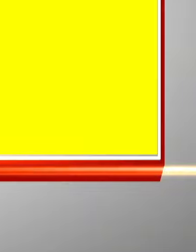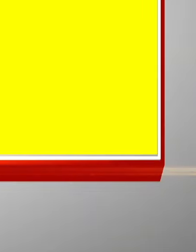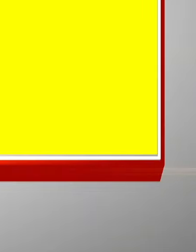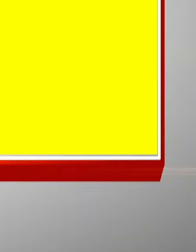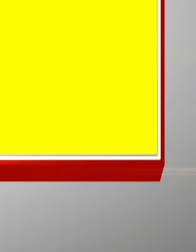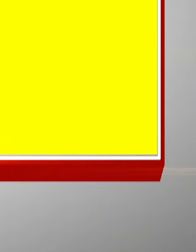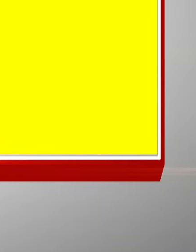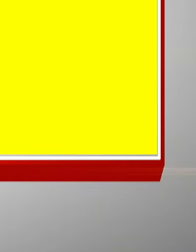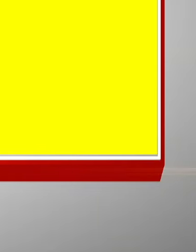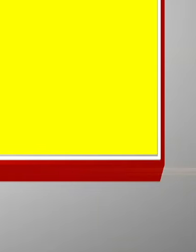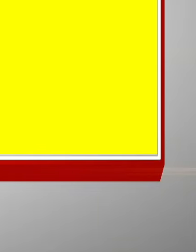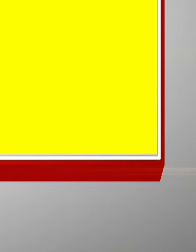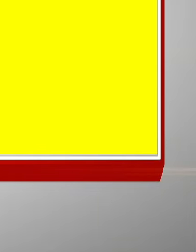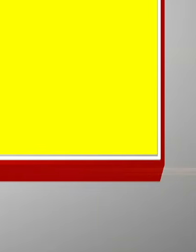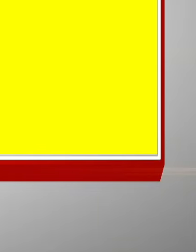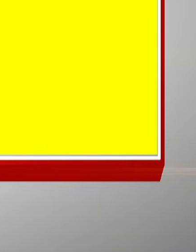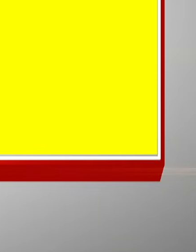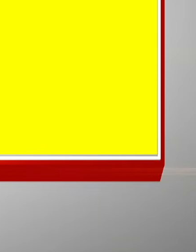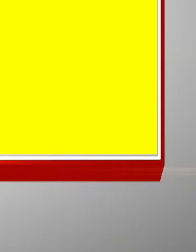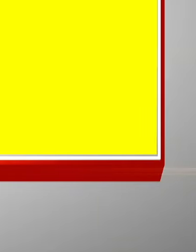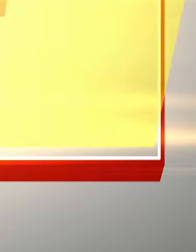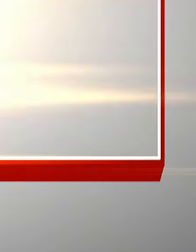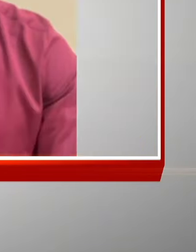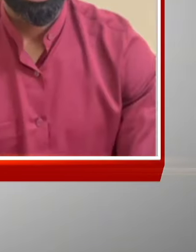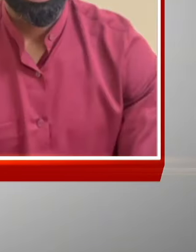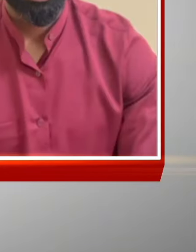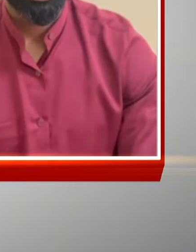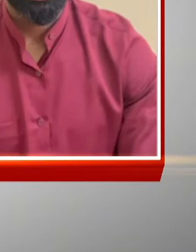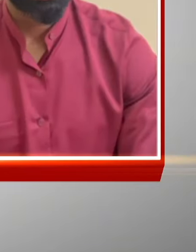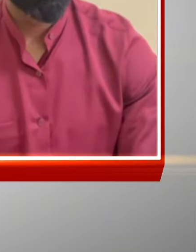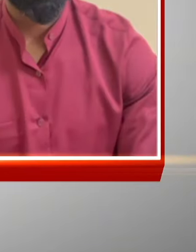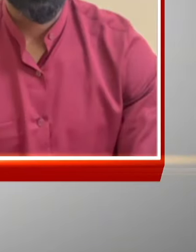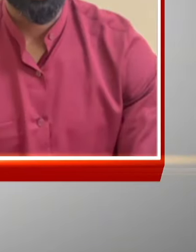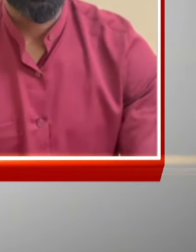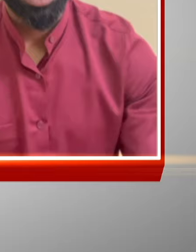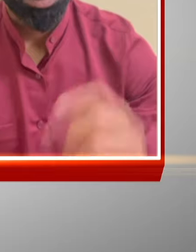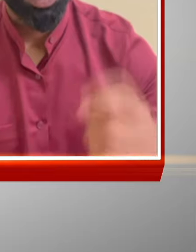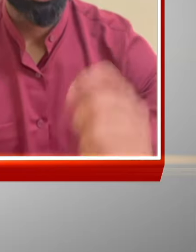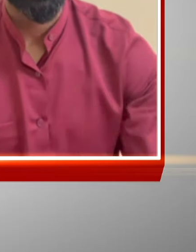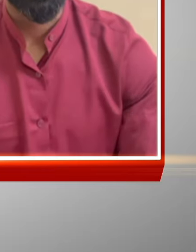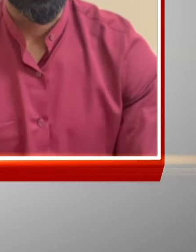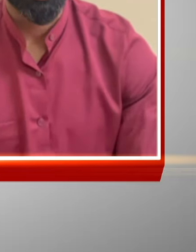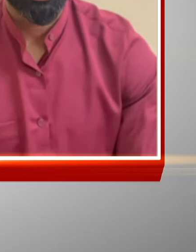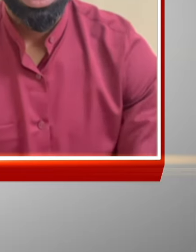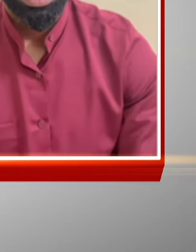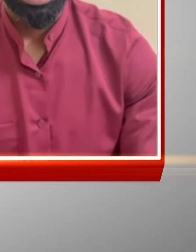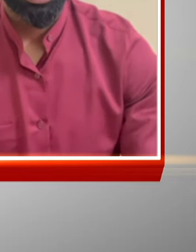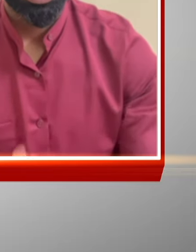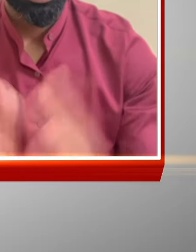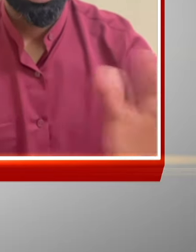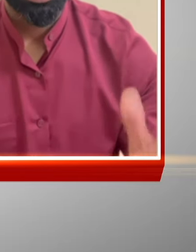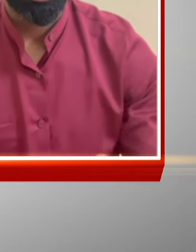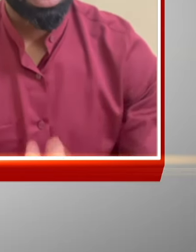സ്റ്റെപ്പ് പിന്നോട്ട് വലിക്കരുതെന്നുമായിരുന്നു പി ആർ ശ്രീജേഷിന്റെ പ്രസംഗം. എന്നാൽ അതൊരു നാക്കുപിഴ എന്നാണ് പി ആർ ശ്രീജേഷ്